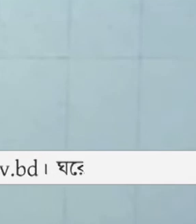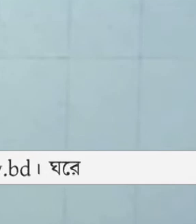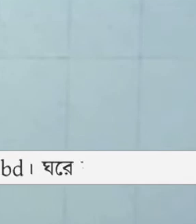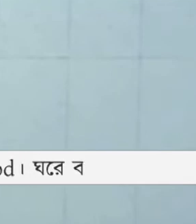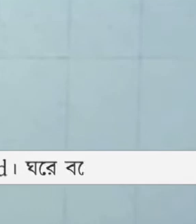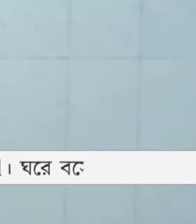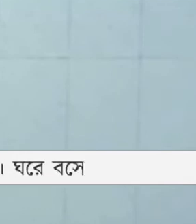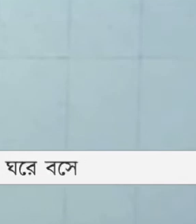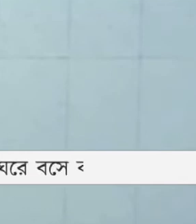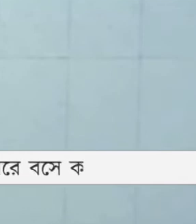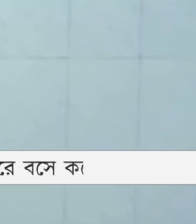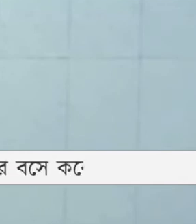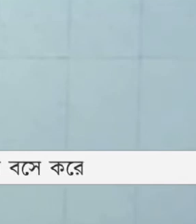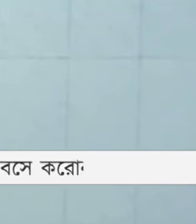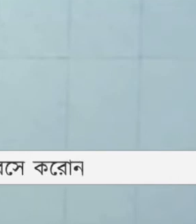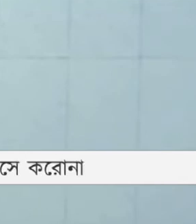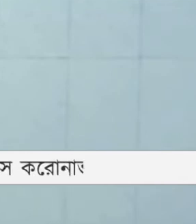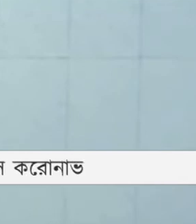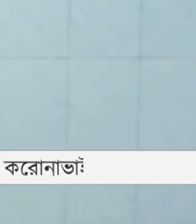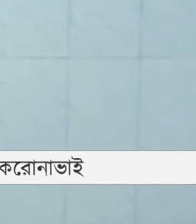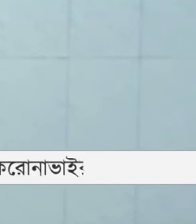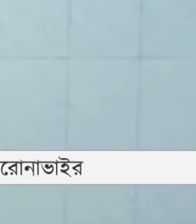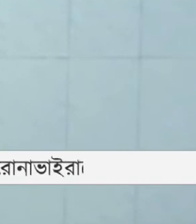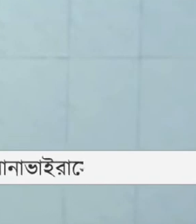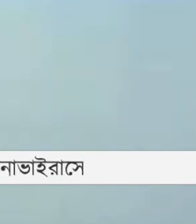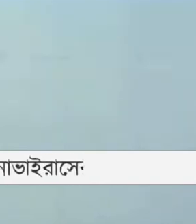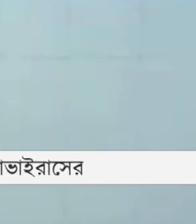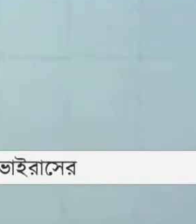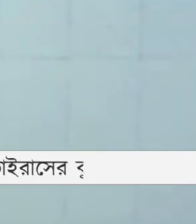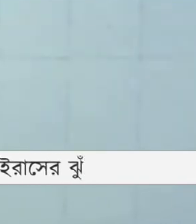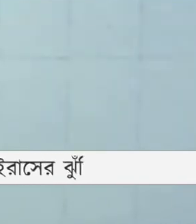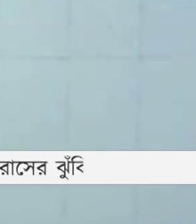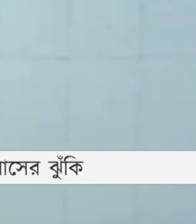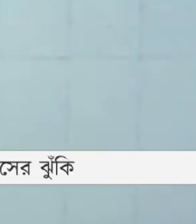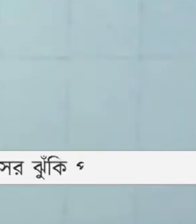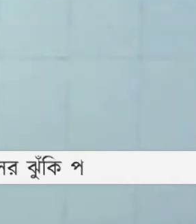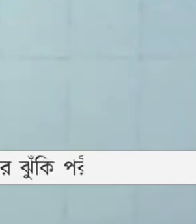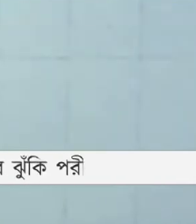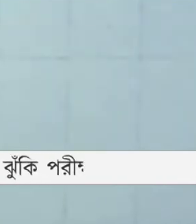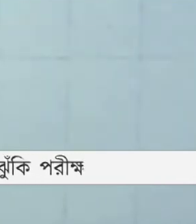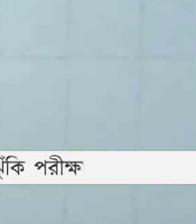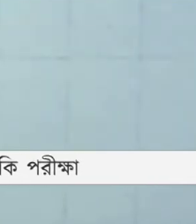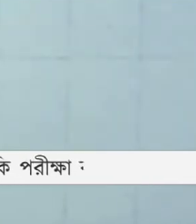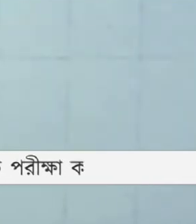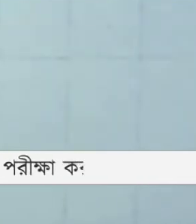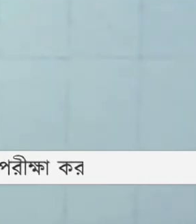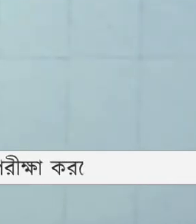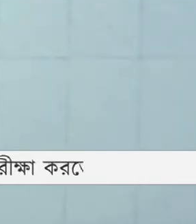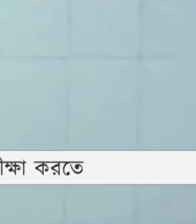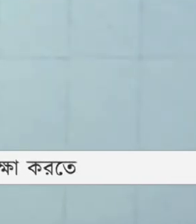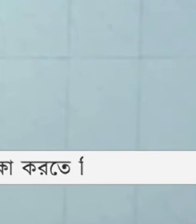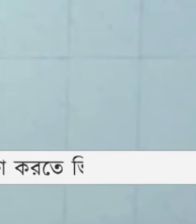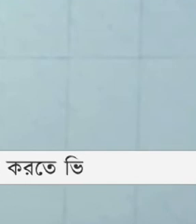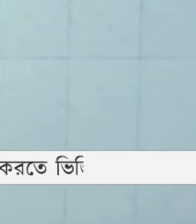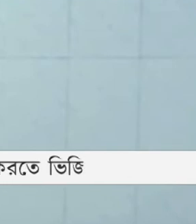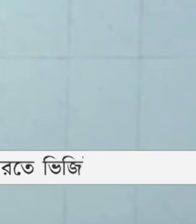স্বাস্থ্যবিধি এখনো পুরোপুরিভাবে মেনে চলছি না, আমরা সামাজিক দূরত্ব মেনে চলছি না। কাজেই কাউকে হেয় করবেন না, কাউকে অপরাধীর মতো আচরণ